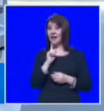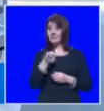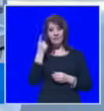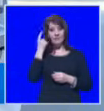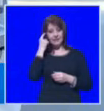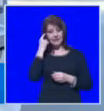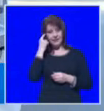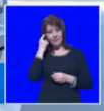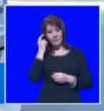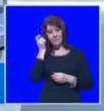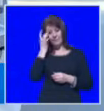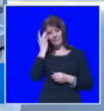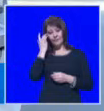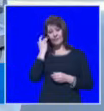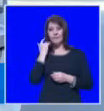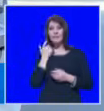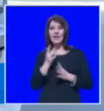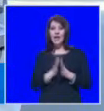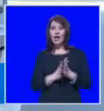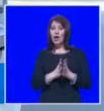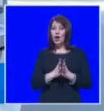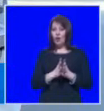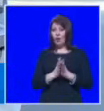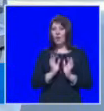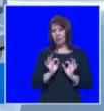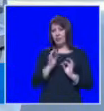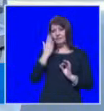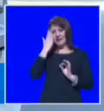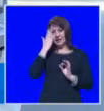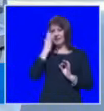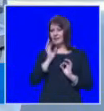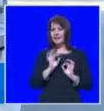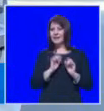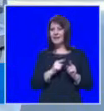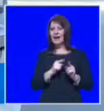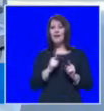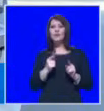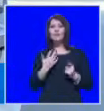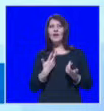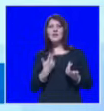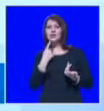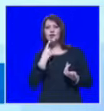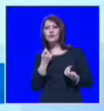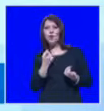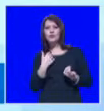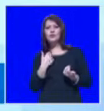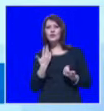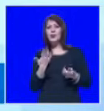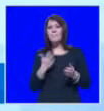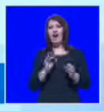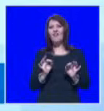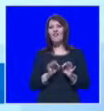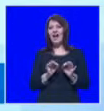Със сигурност нагласите у хората са такива каквито са, но те са базирани на няколко основни